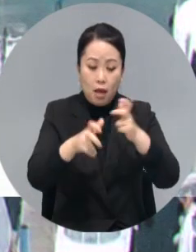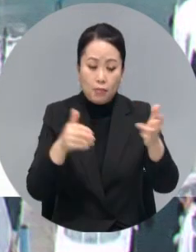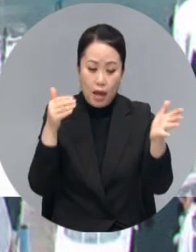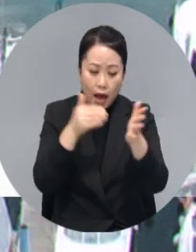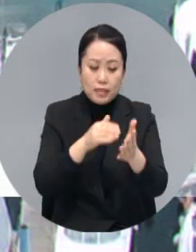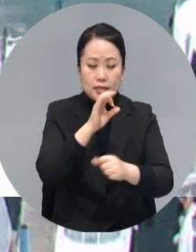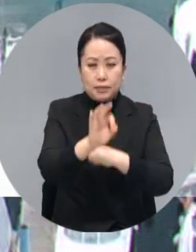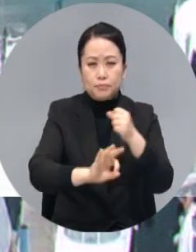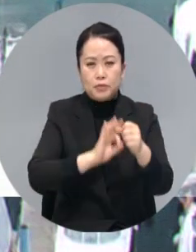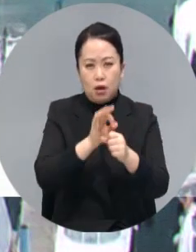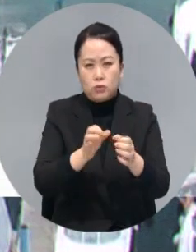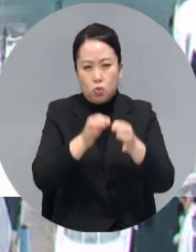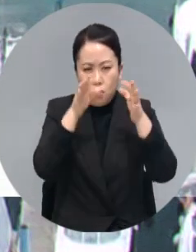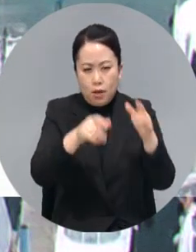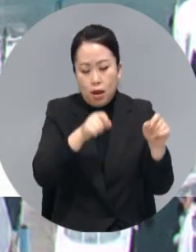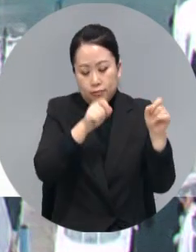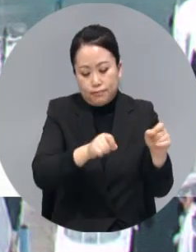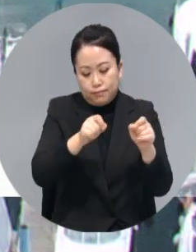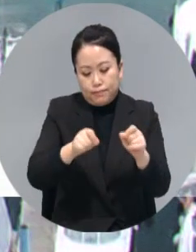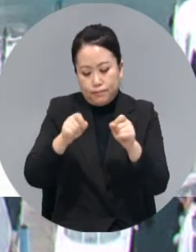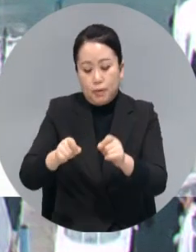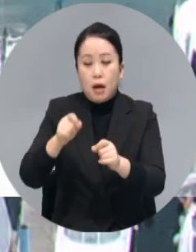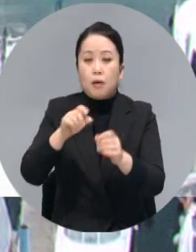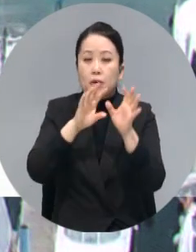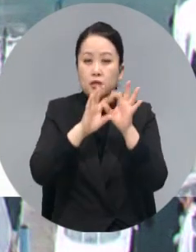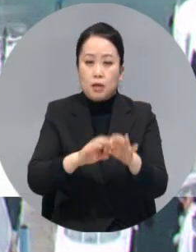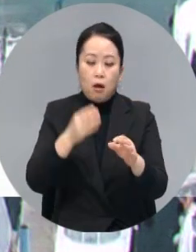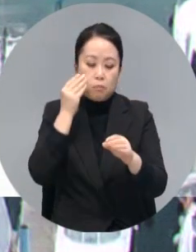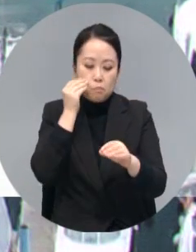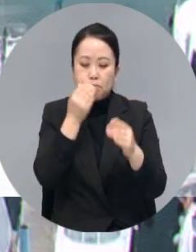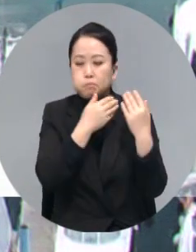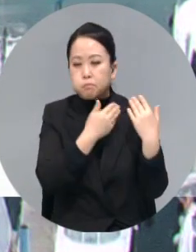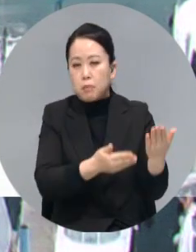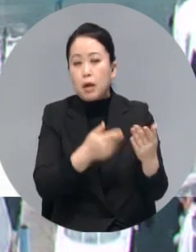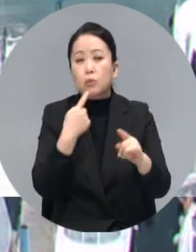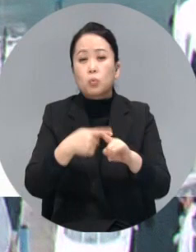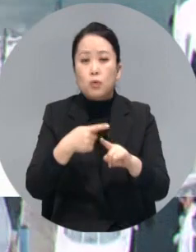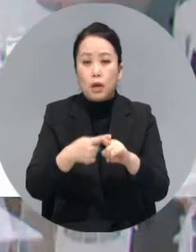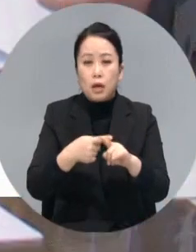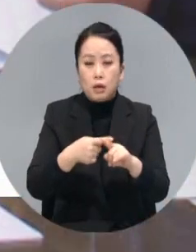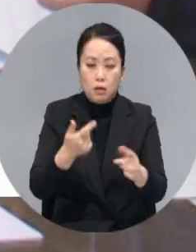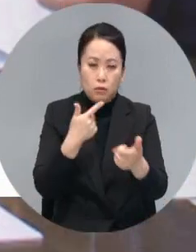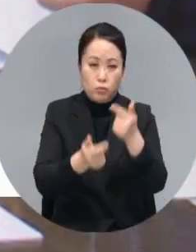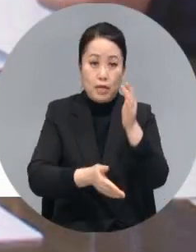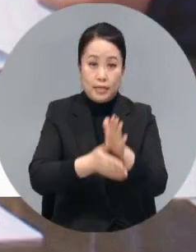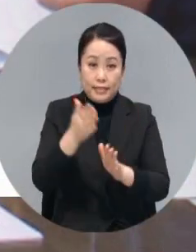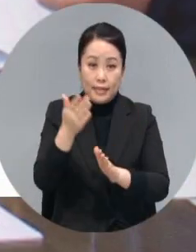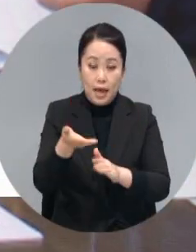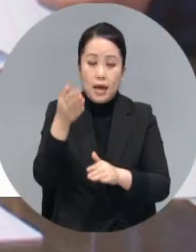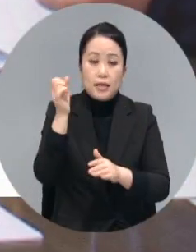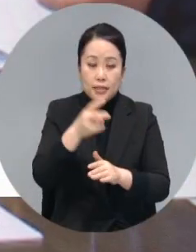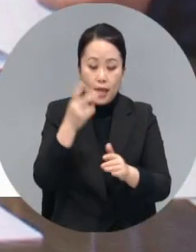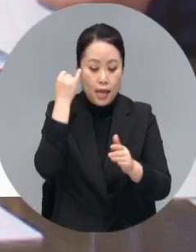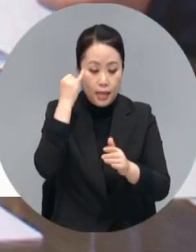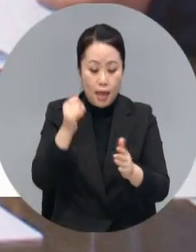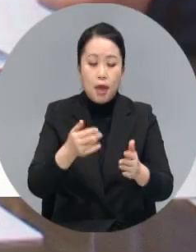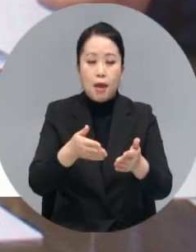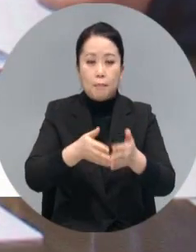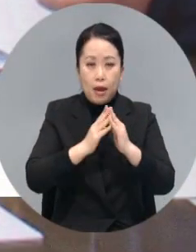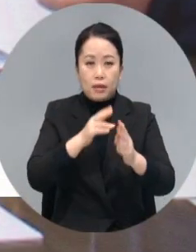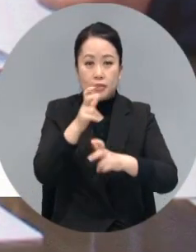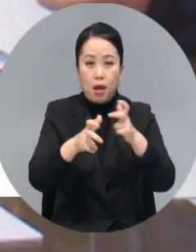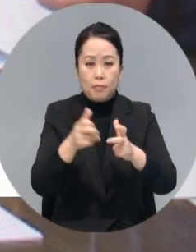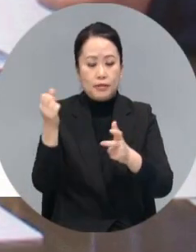10년간 지지부진하면서 사실상 방치되고 있는 건데요. 부산시가 재개발 사업을 다시 추진하고